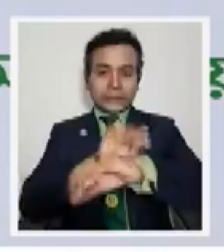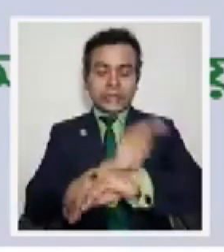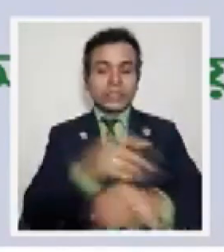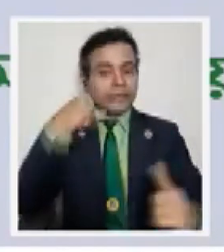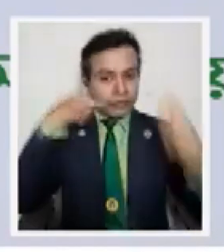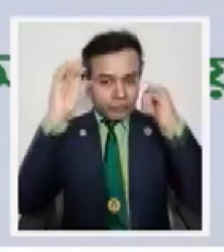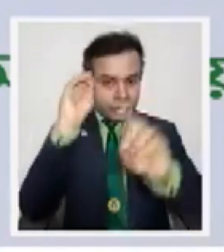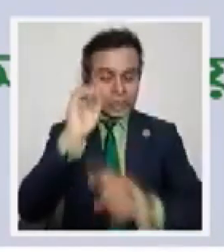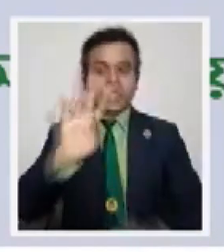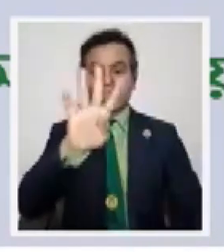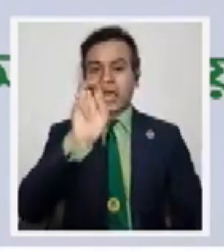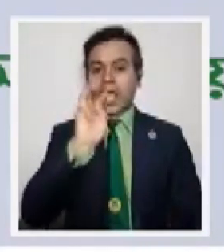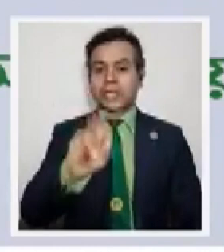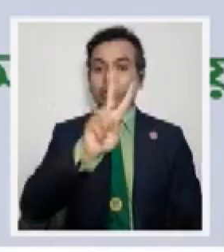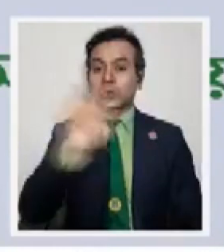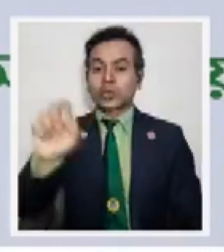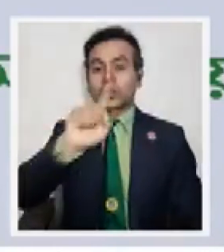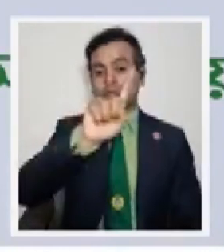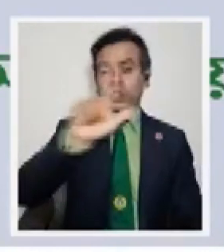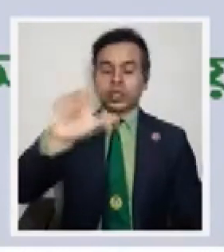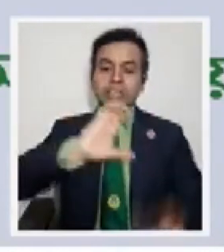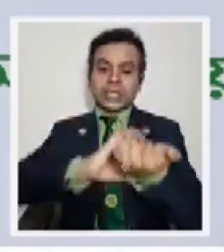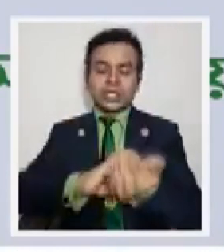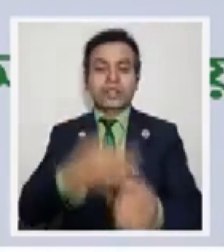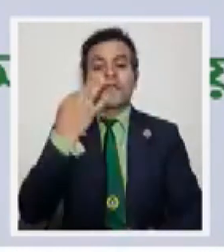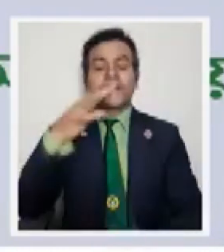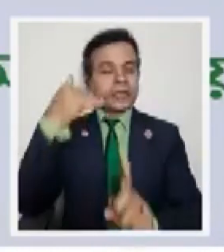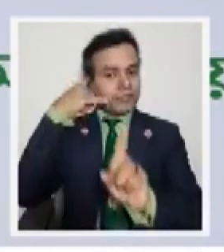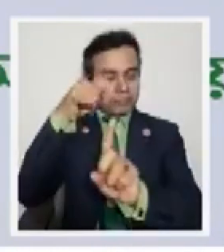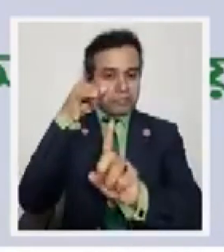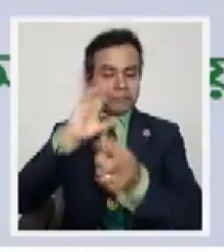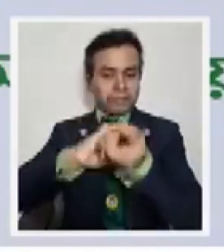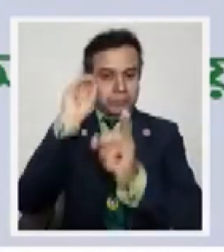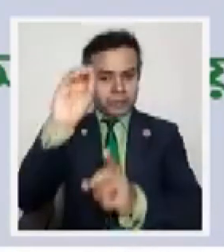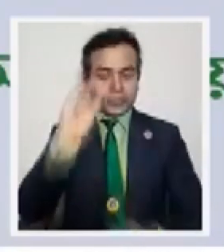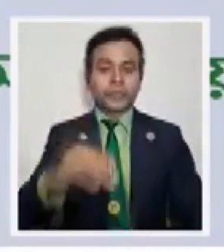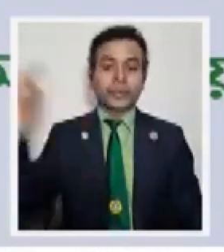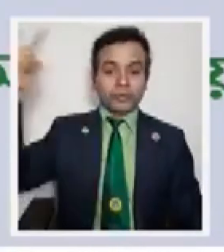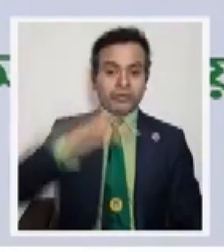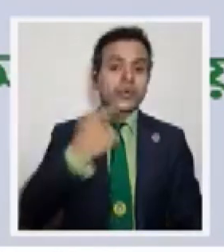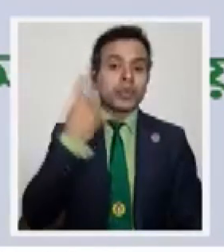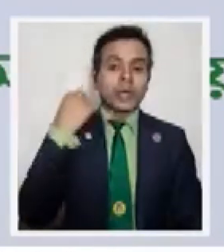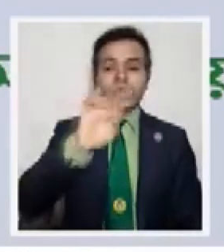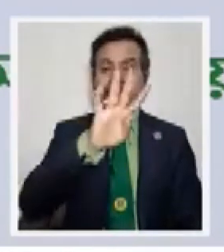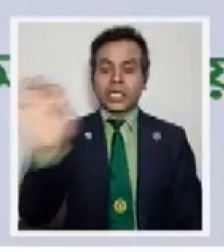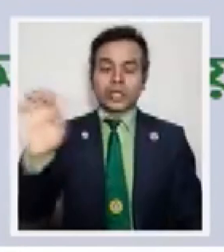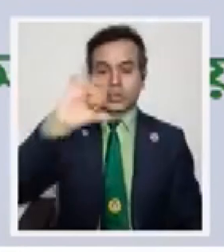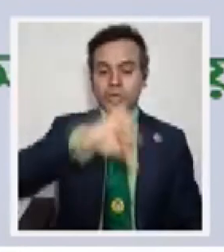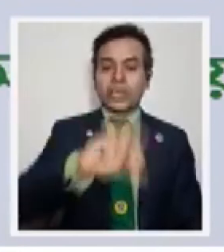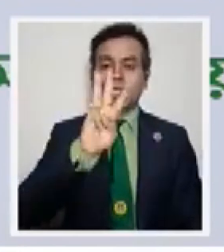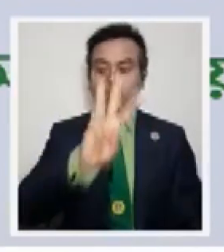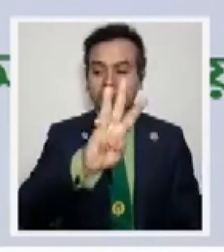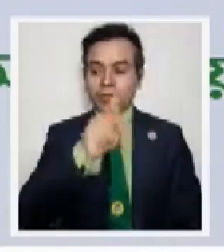এখানে সংযুক্ত হয়েছেন আরও 5 জন চিকিৎসক, বর্তমানে স্বেচ্ছাভিত্তিতে সেবা দিয়ে যাচ্ছেন 4,217 জন চিকিৎসক।